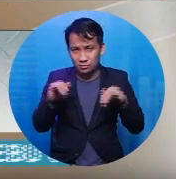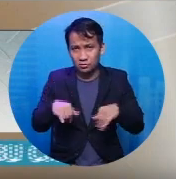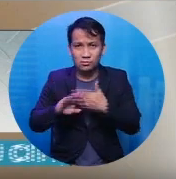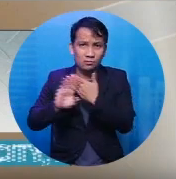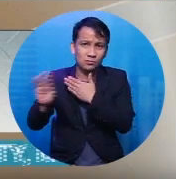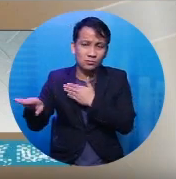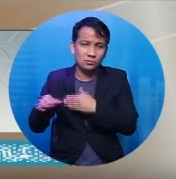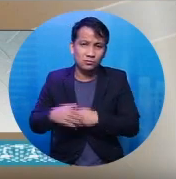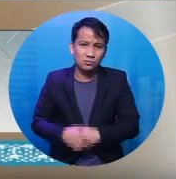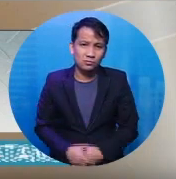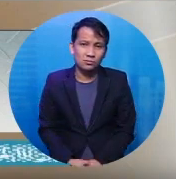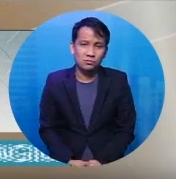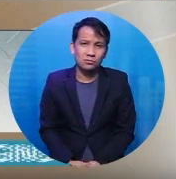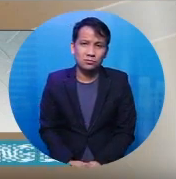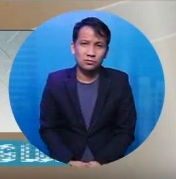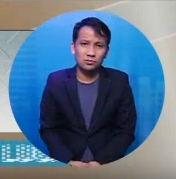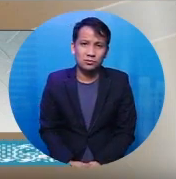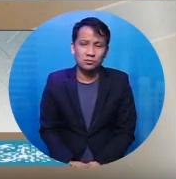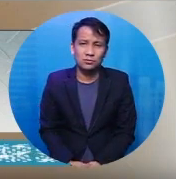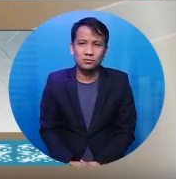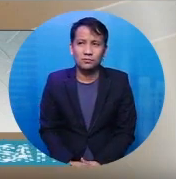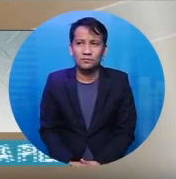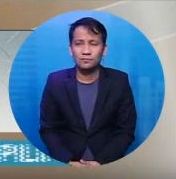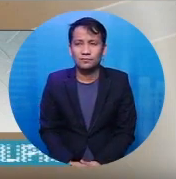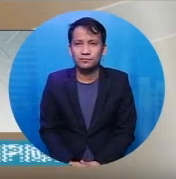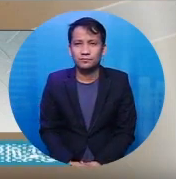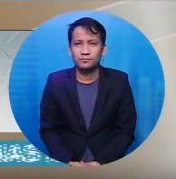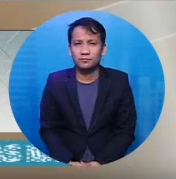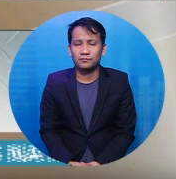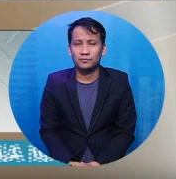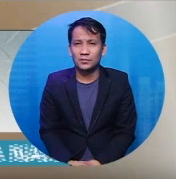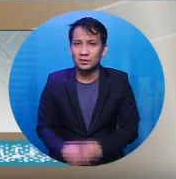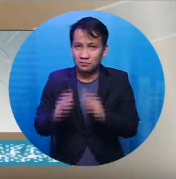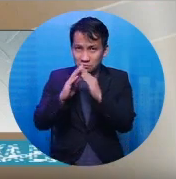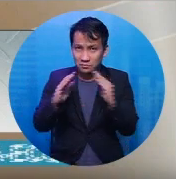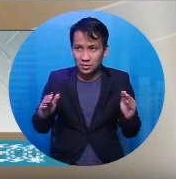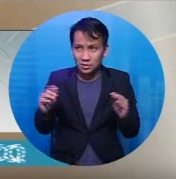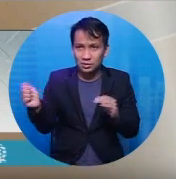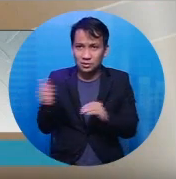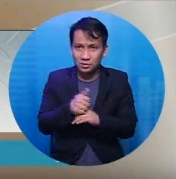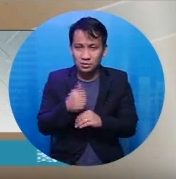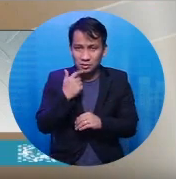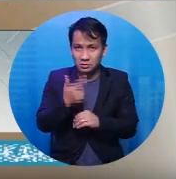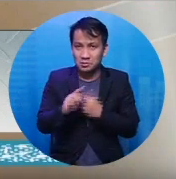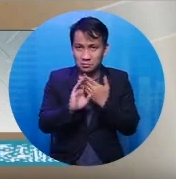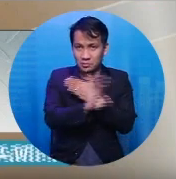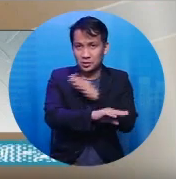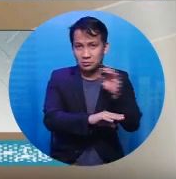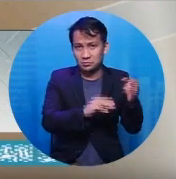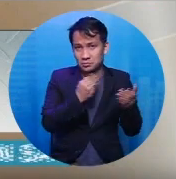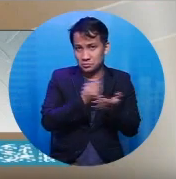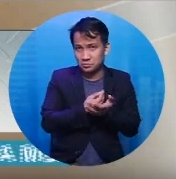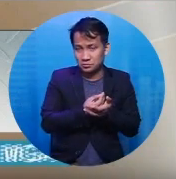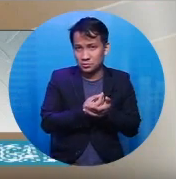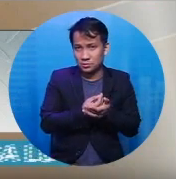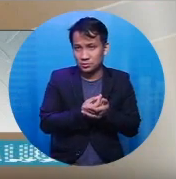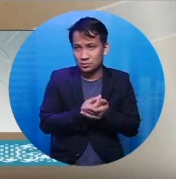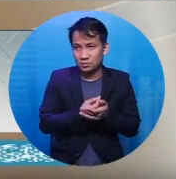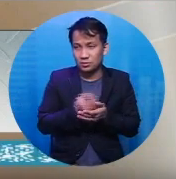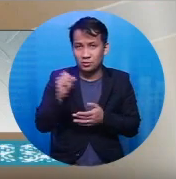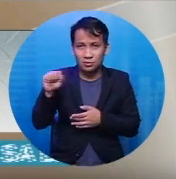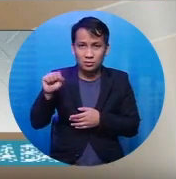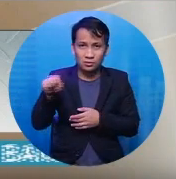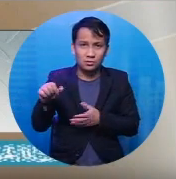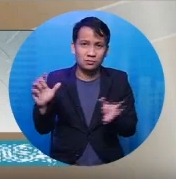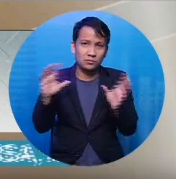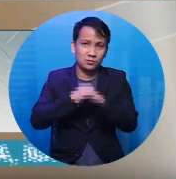tama? Gastos ng bahay. Ah, gastos sa bahay. Babalik nyo rin po yon. Oo. Sir, mag-o ka na, sir,